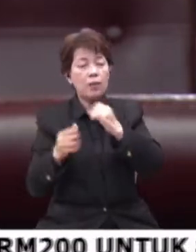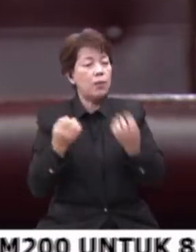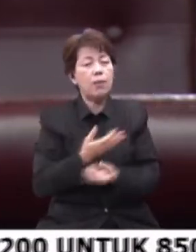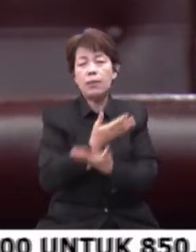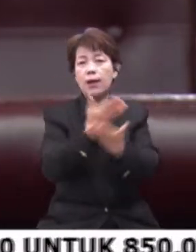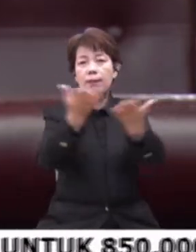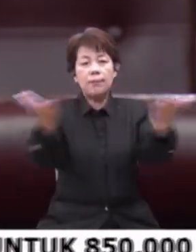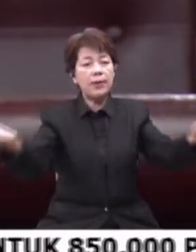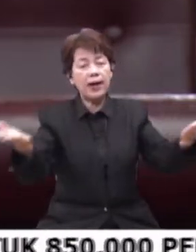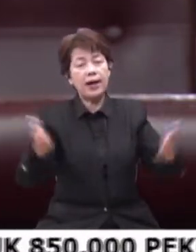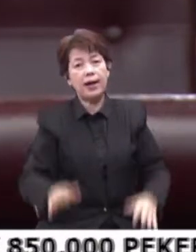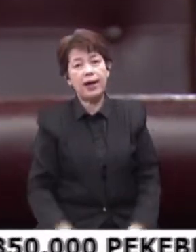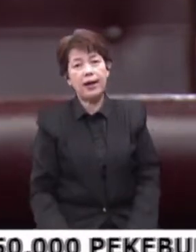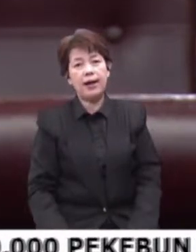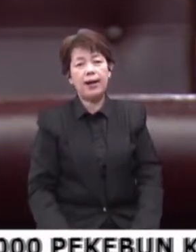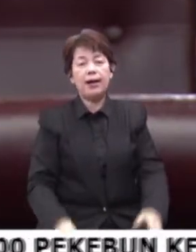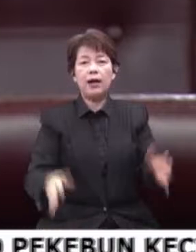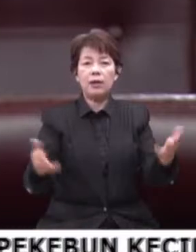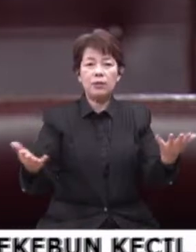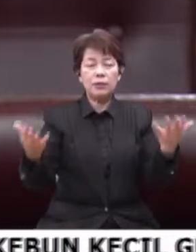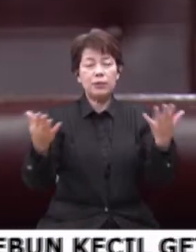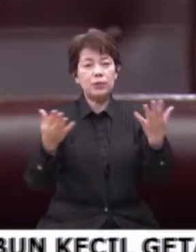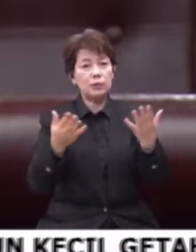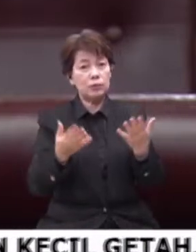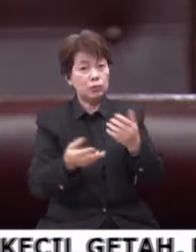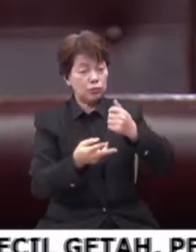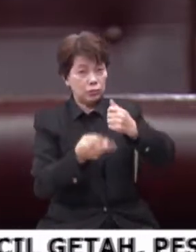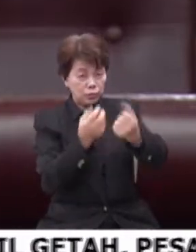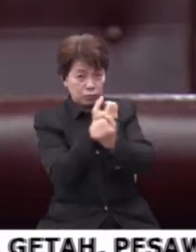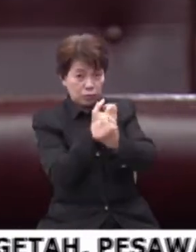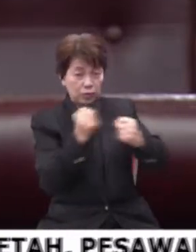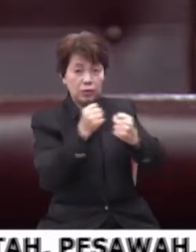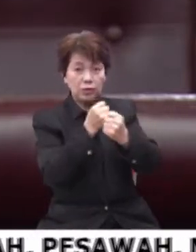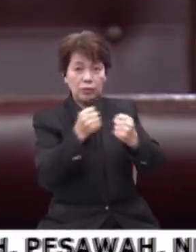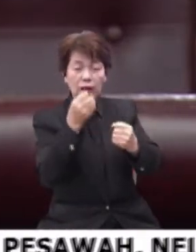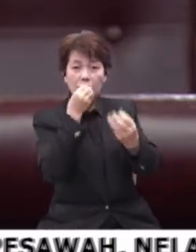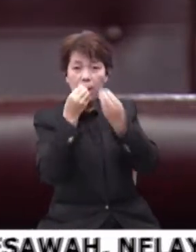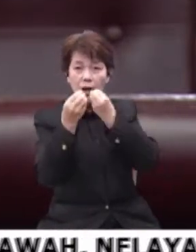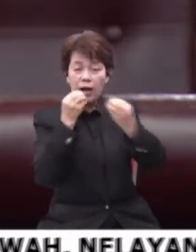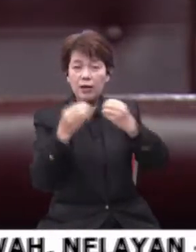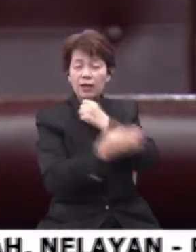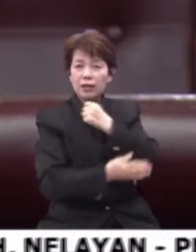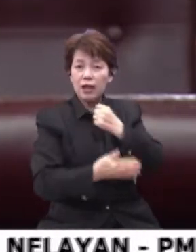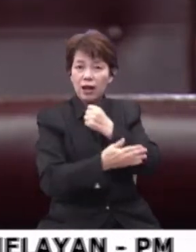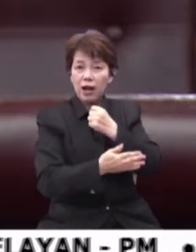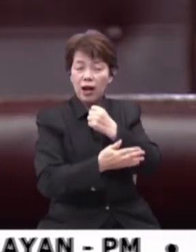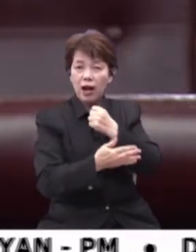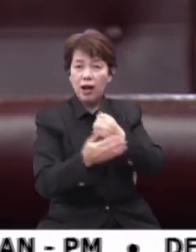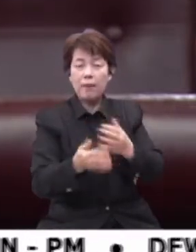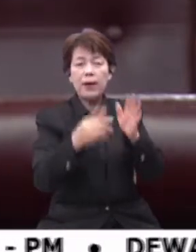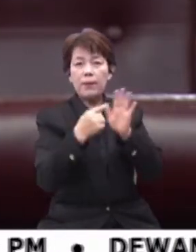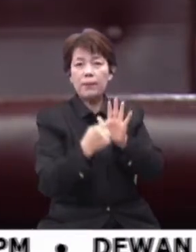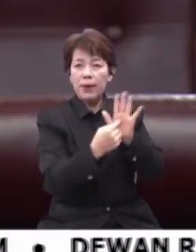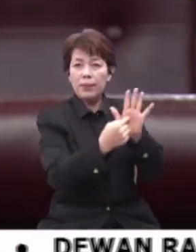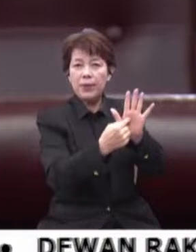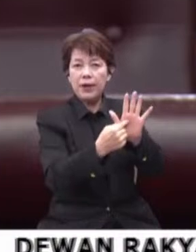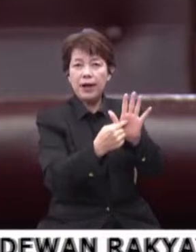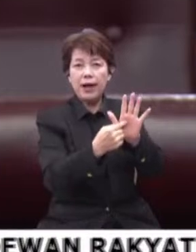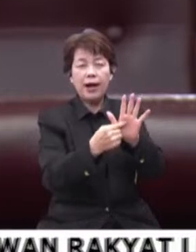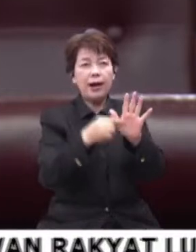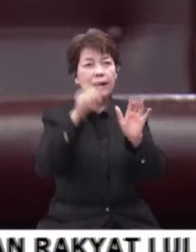masyarakat security makanan negara kita juga misalnya pameran Maha 2022